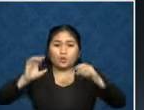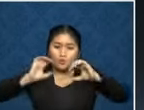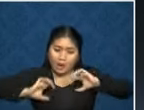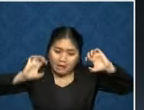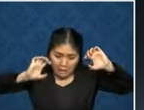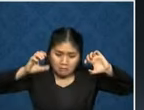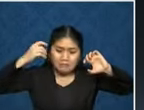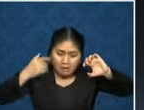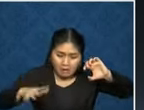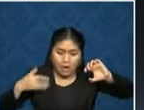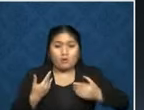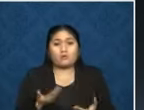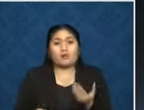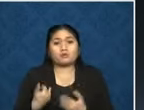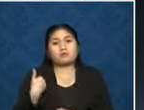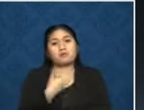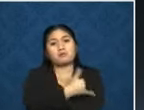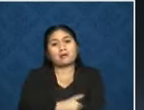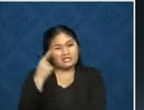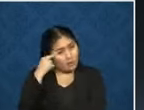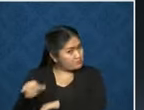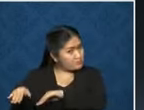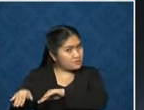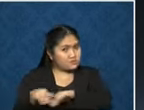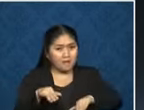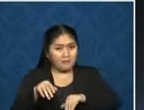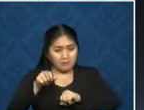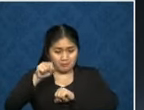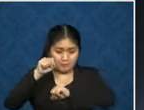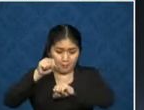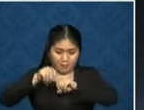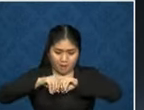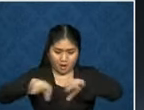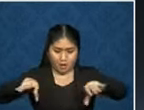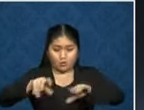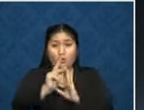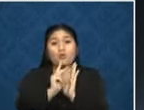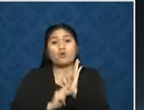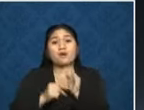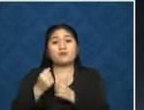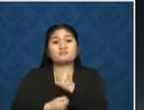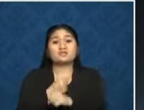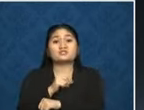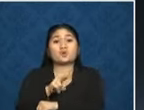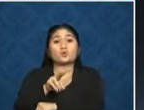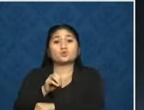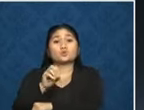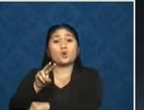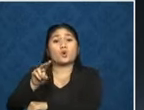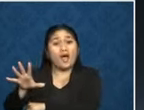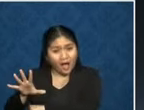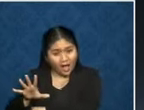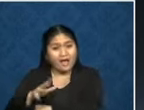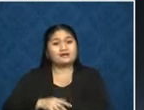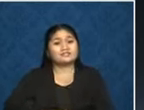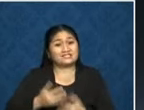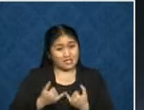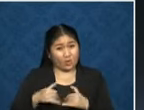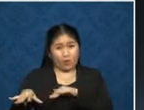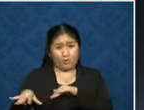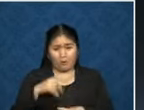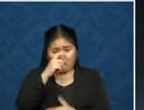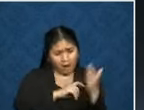แล้วและบางประเทศนะคะก็เตรียมที่จะประกาศใช้กฎหมายในปี2025นี้แล้วด้วยซ้ำไปในขณะที่ความพร้อม